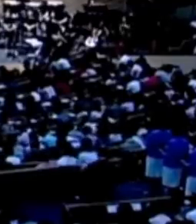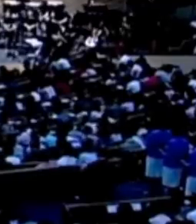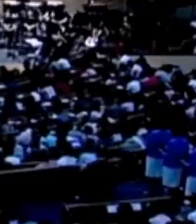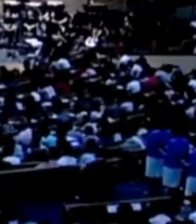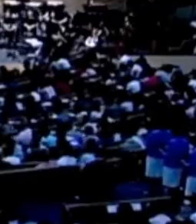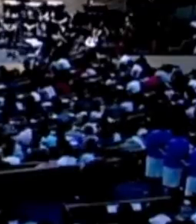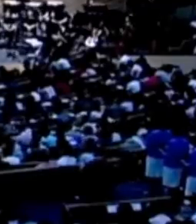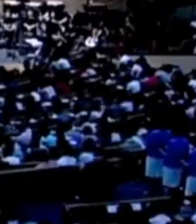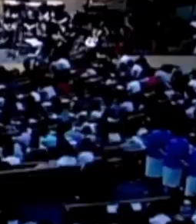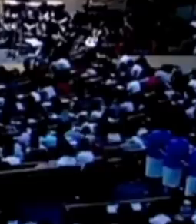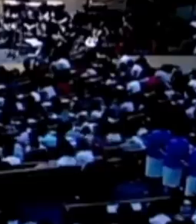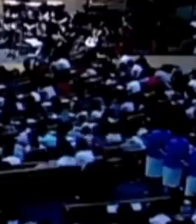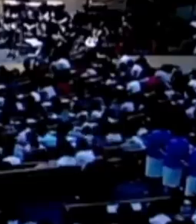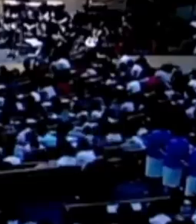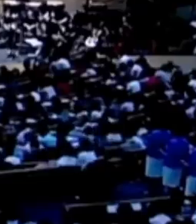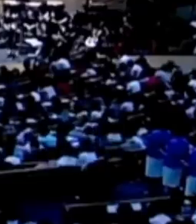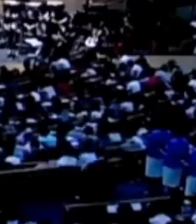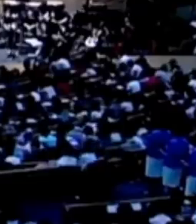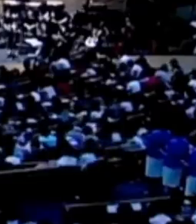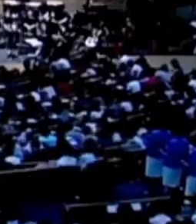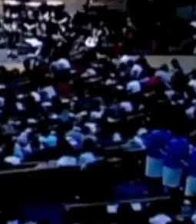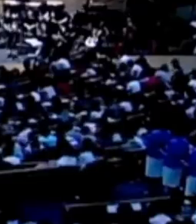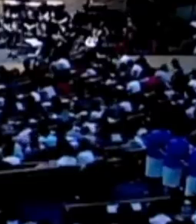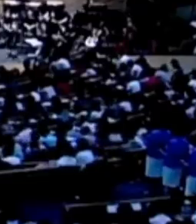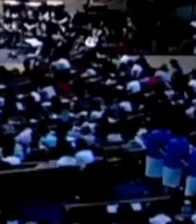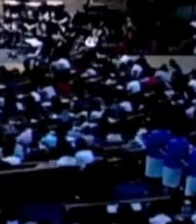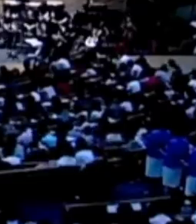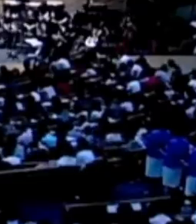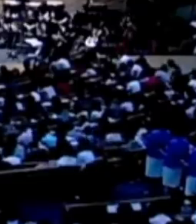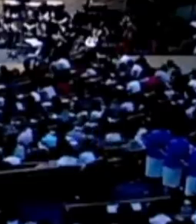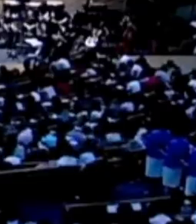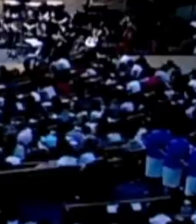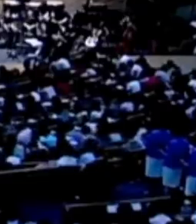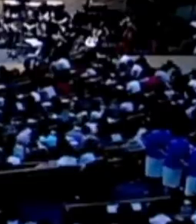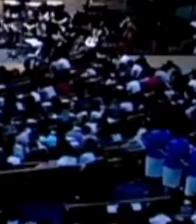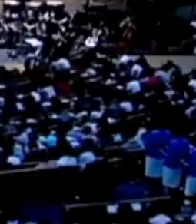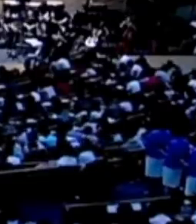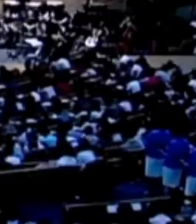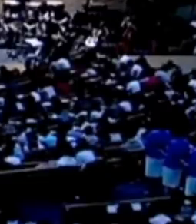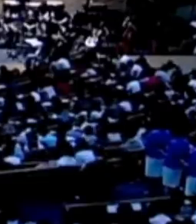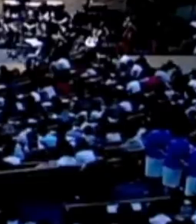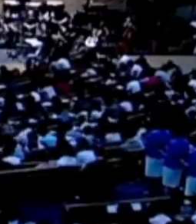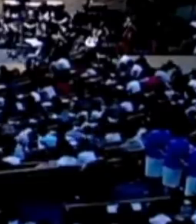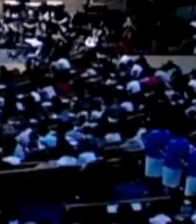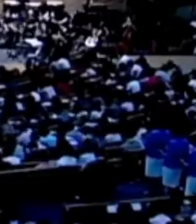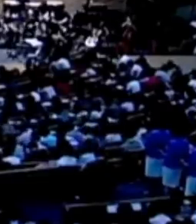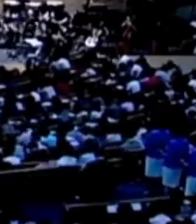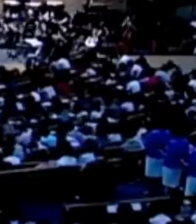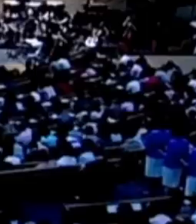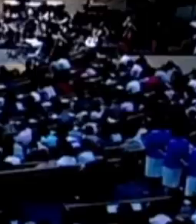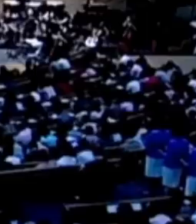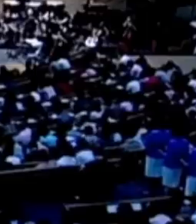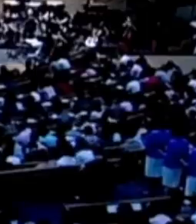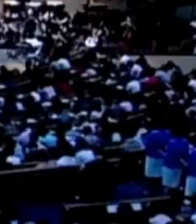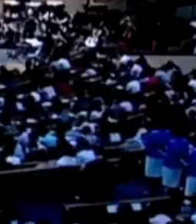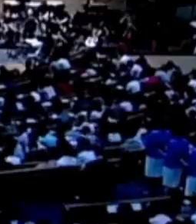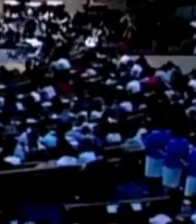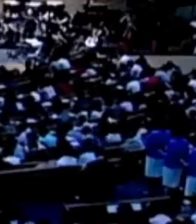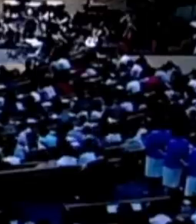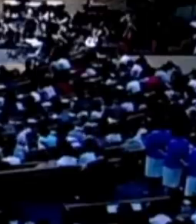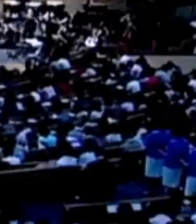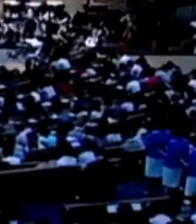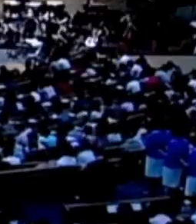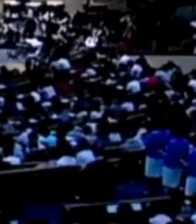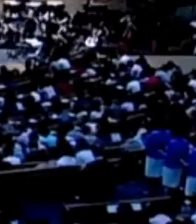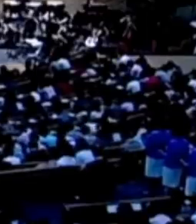하나님 불러 구원의 역사를 보라 바이어 주시옵소서 북성 조지 리 이르러 살아나고 화랑 성도들을 가정이 브라질 후